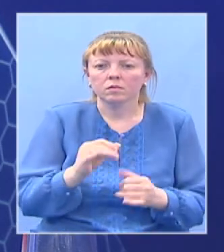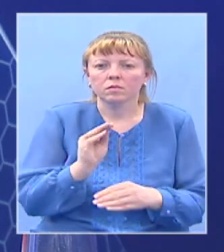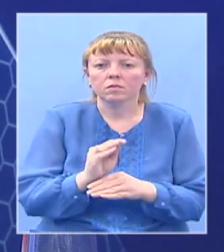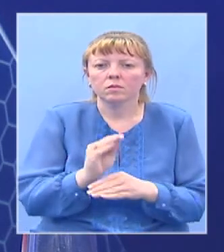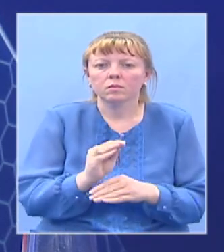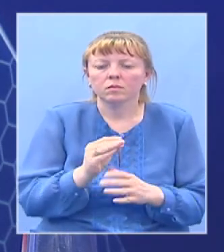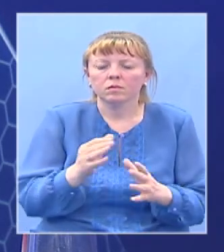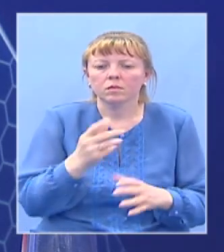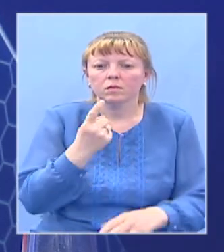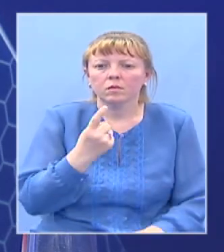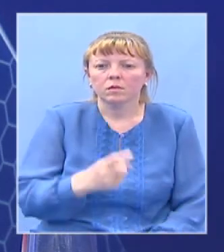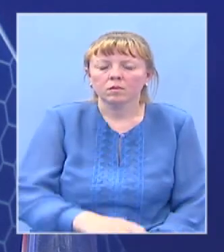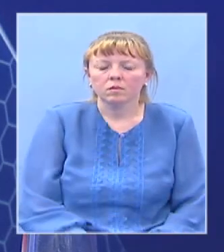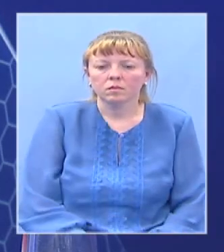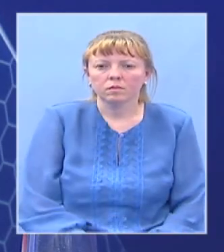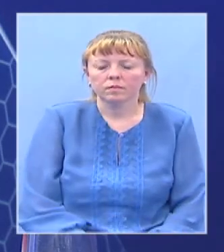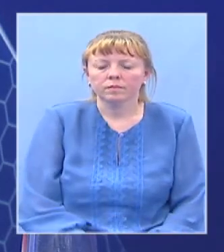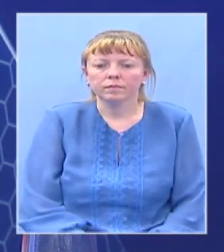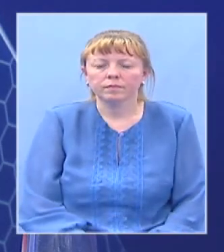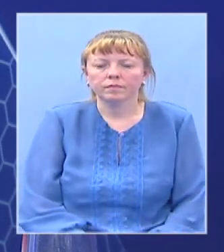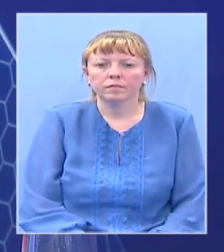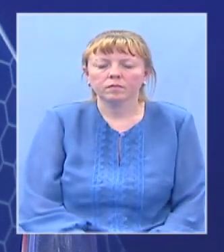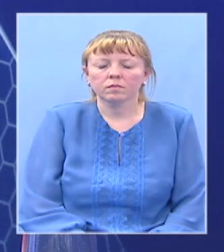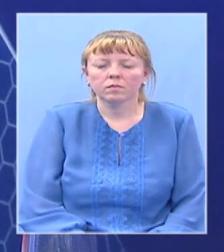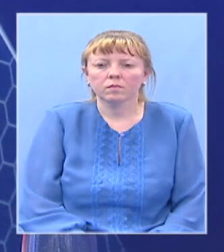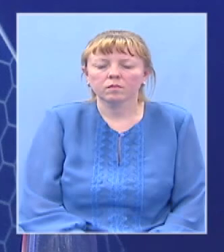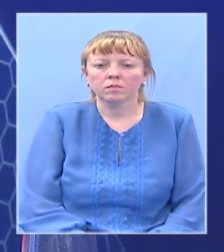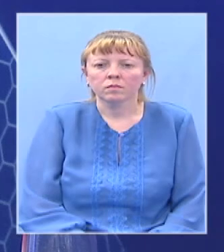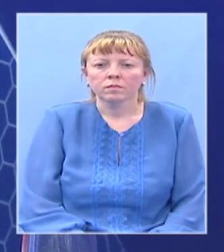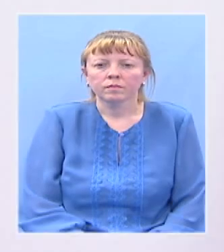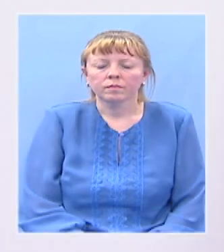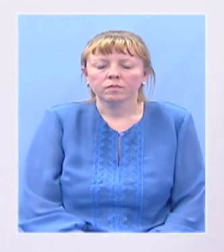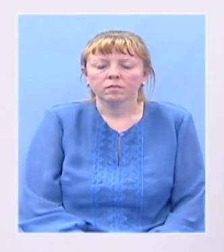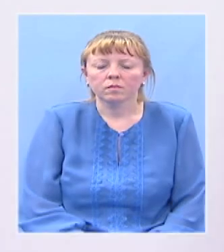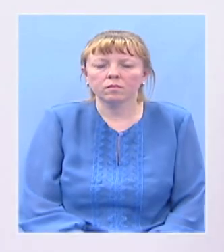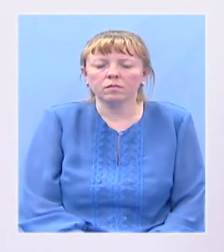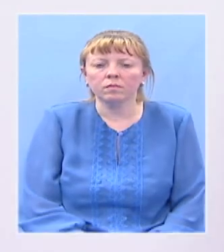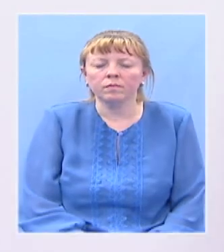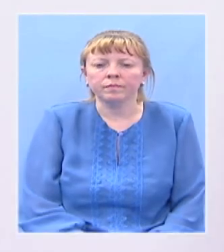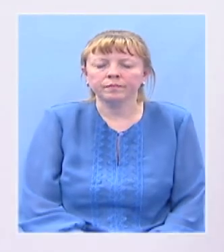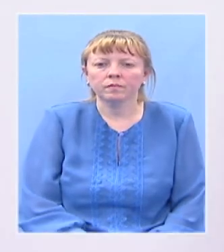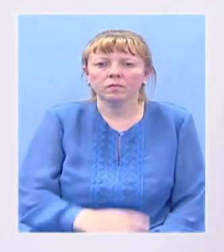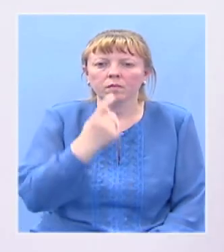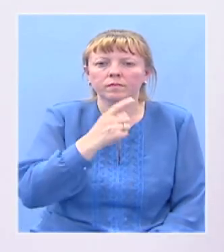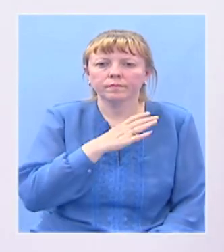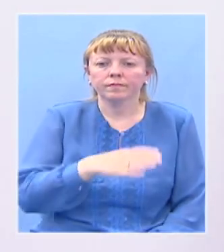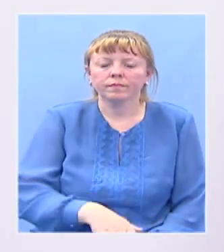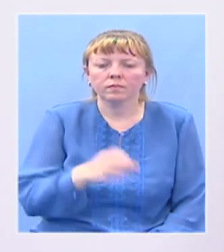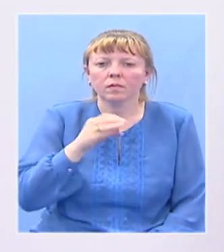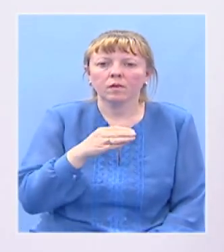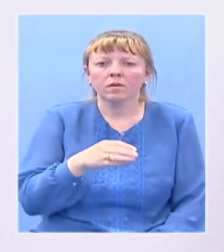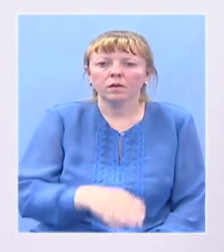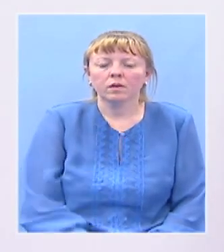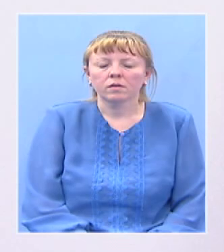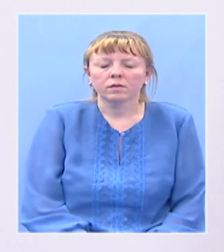нового ещё одного передвижного транспортного пункта недавно только э комитетом транспорта